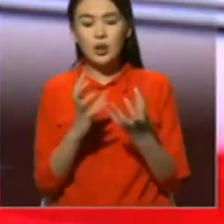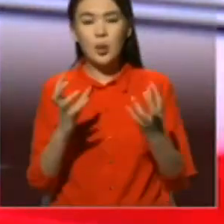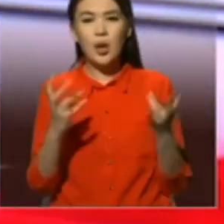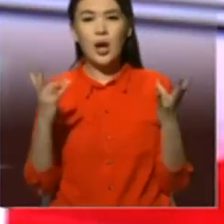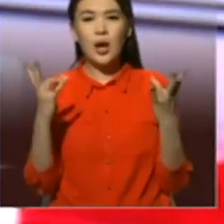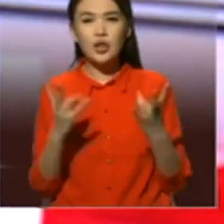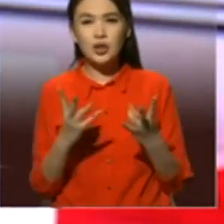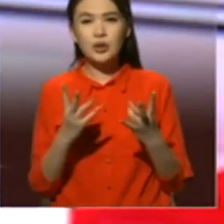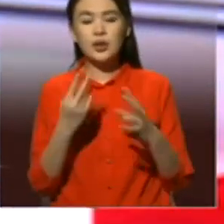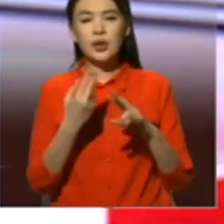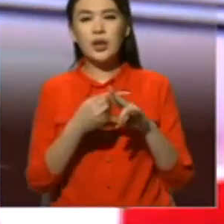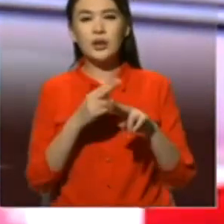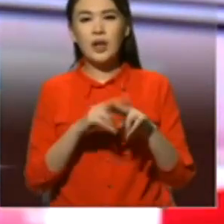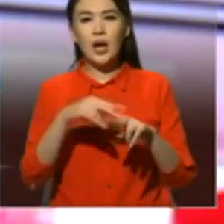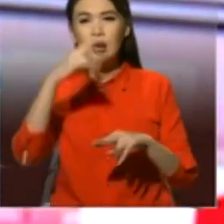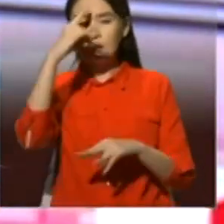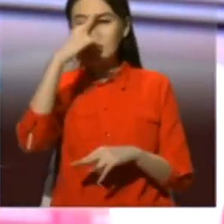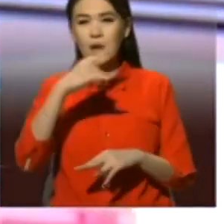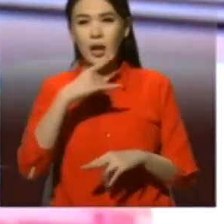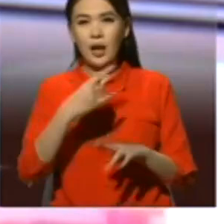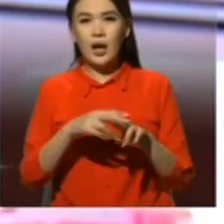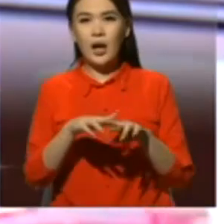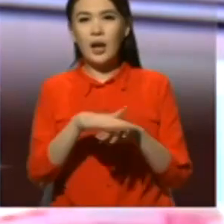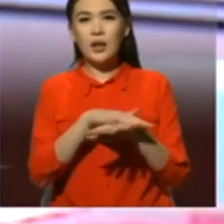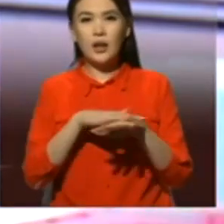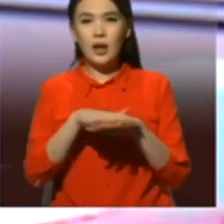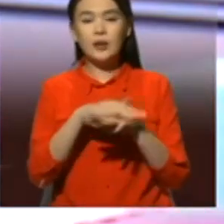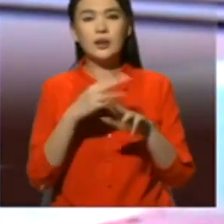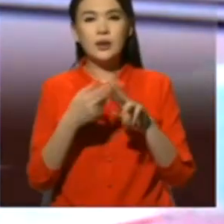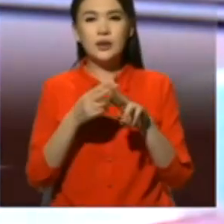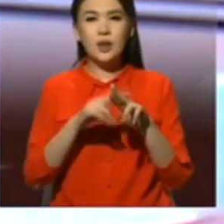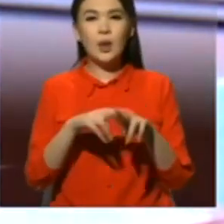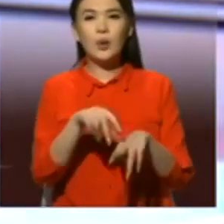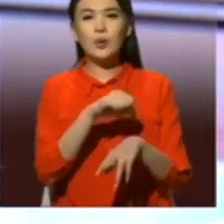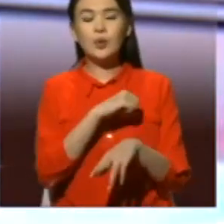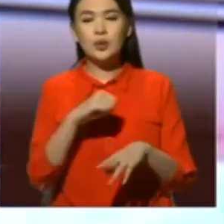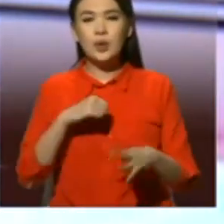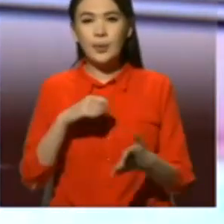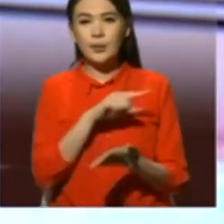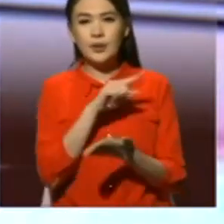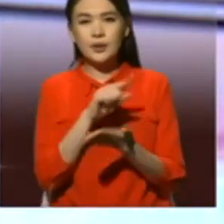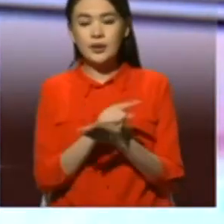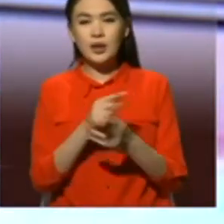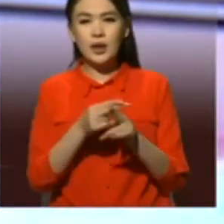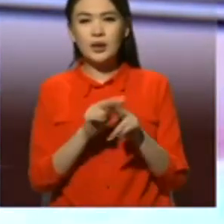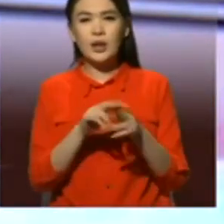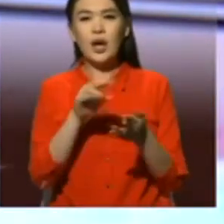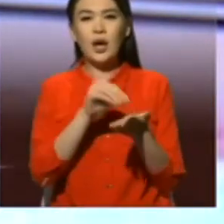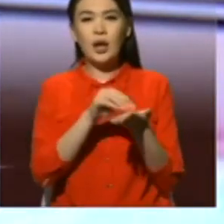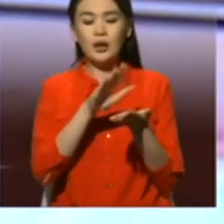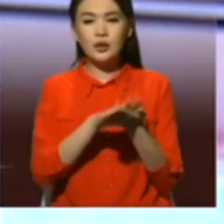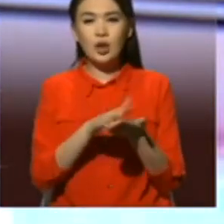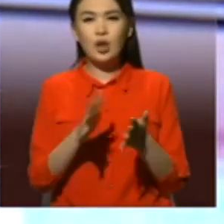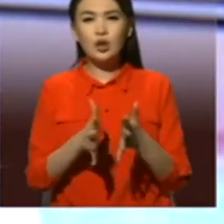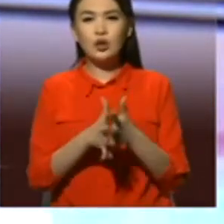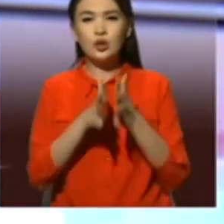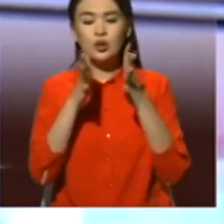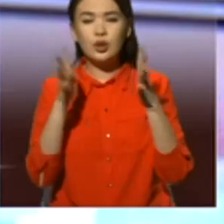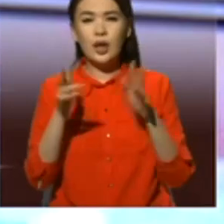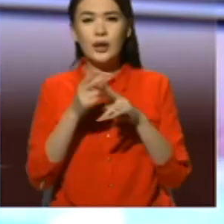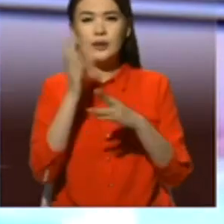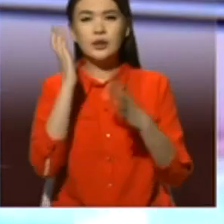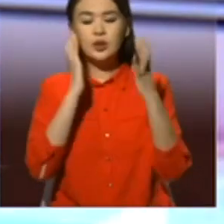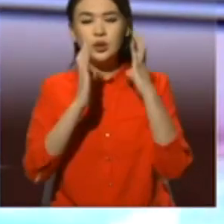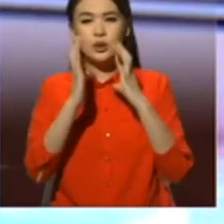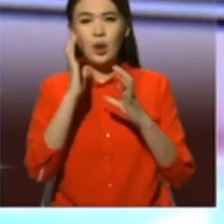қажеттілік. Сондықтан енді Қазақстан халқы ассамблеясы бүгін өзінің міндеттерін абыроймен ақтап отырған үлкен саяси